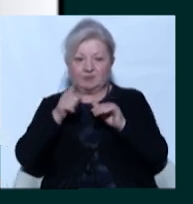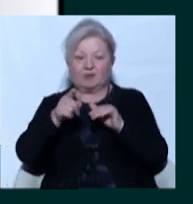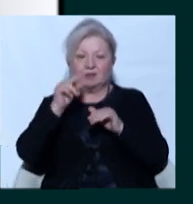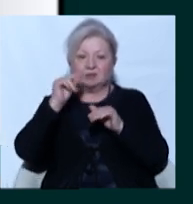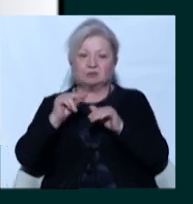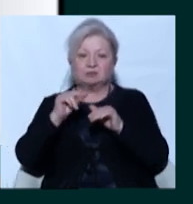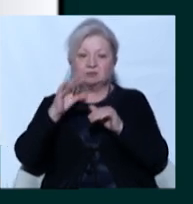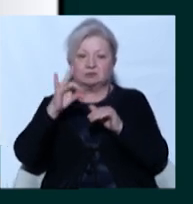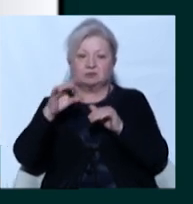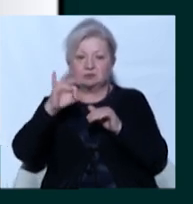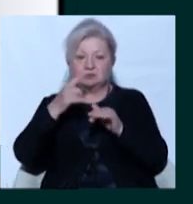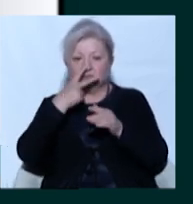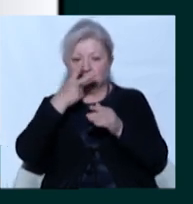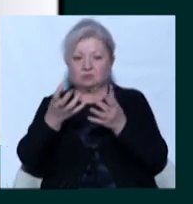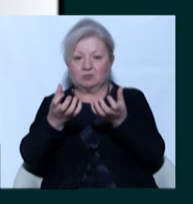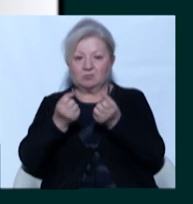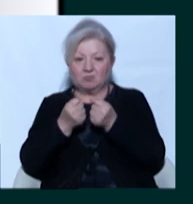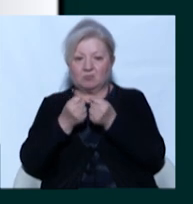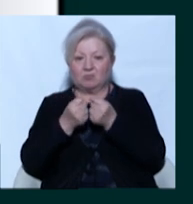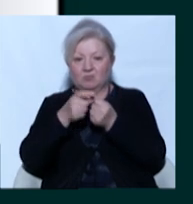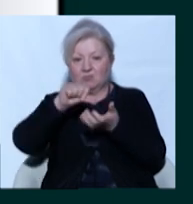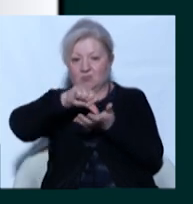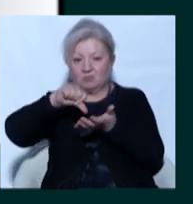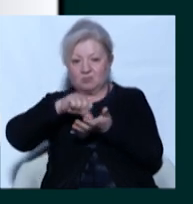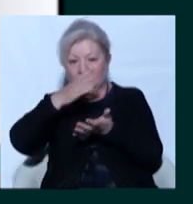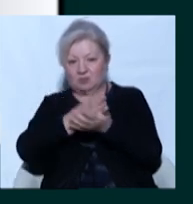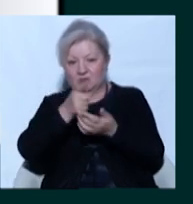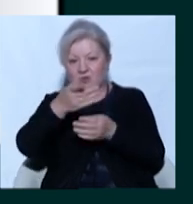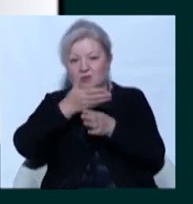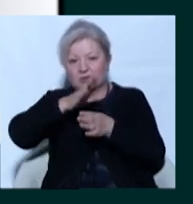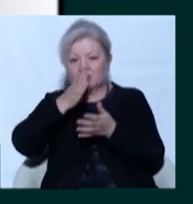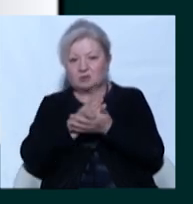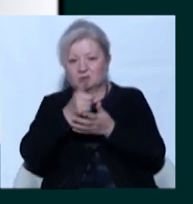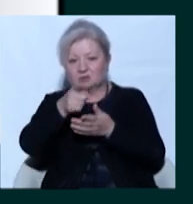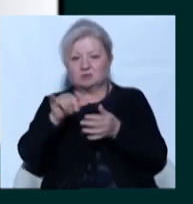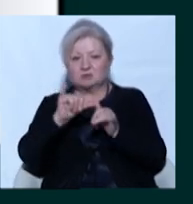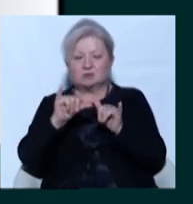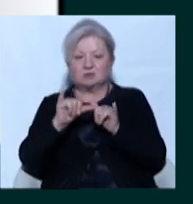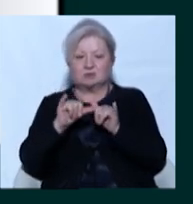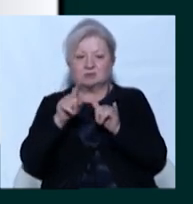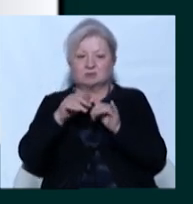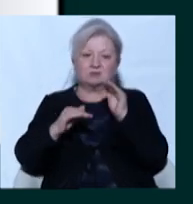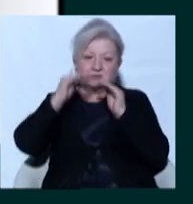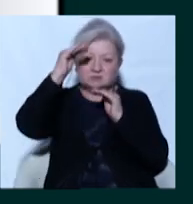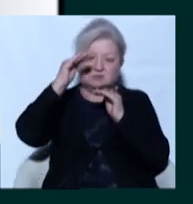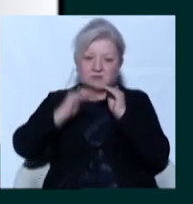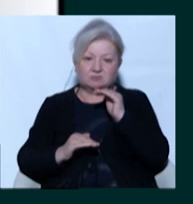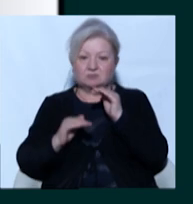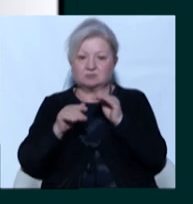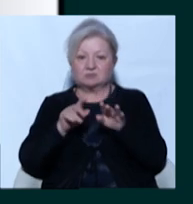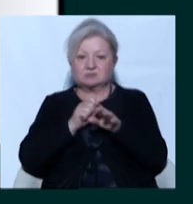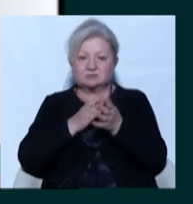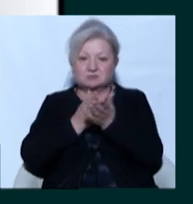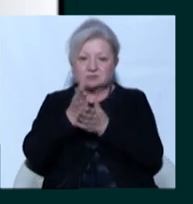ჭრილის მიღებაში ორივე წყარო ღებულობს მონაწილეობას, ანუ ჭრილი ის ნაწილია, სადაც არც ერთი, არც ზედა და არც ქვედა